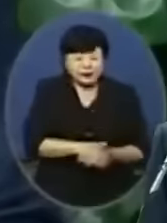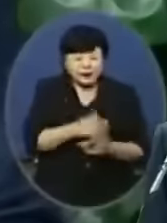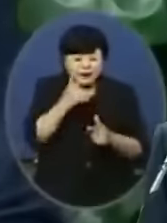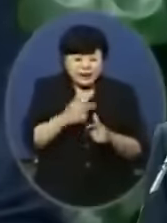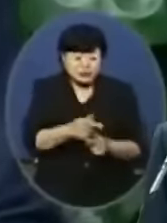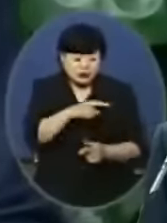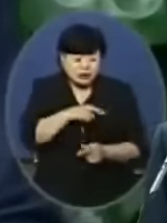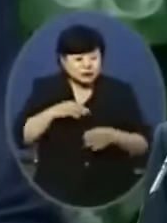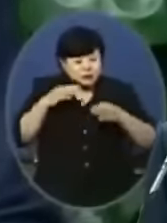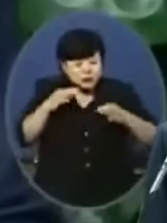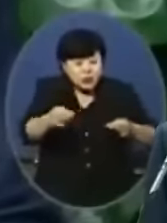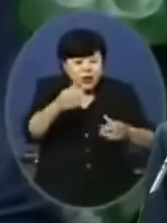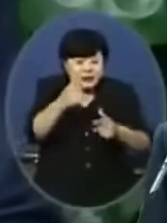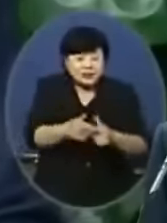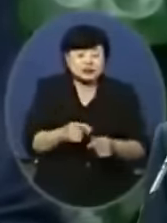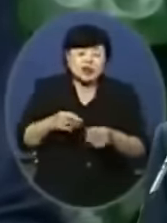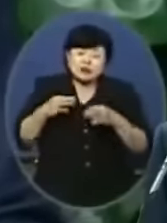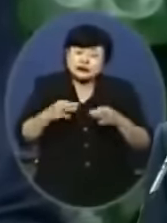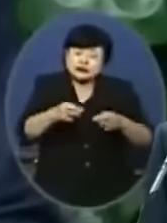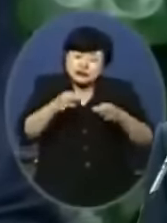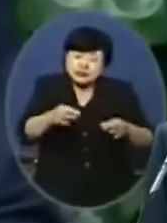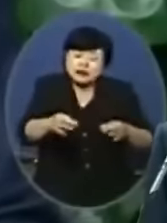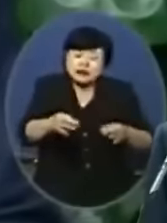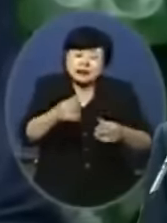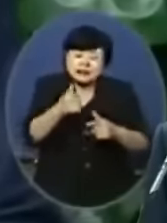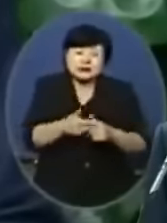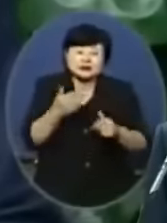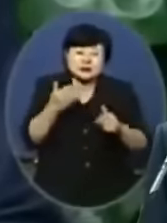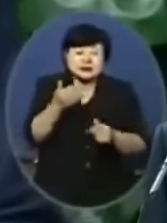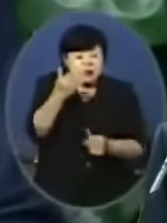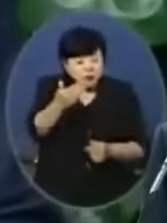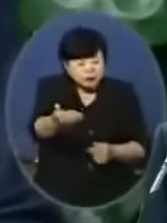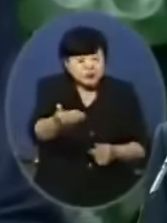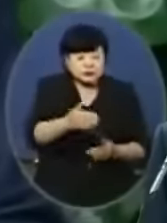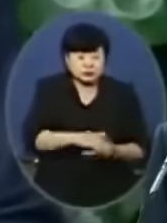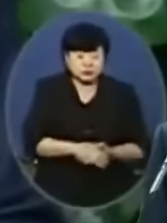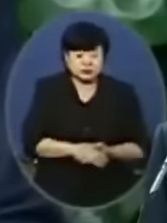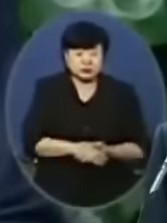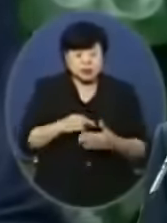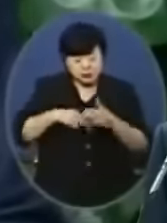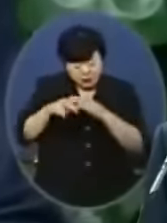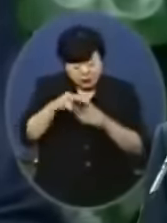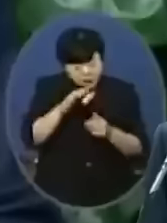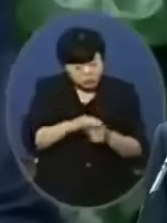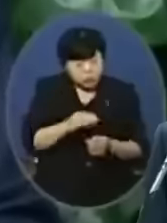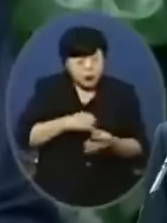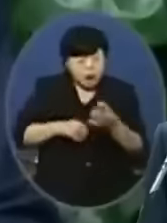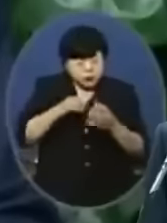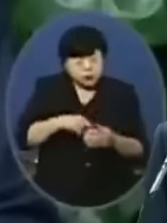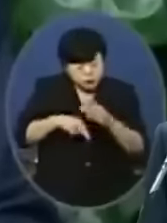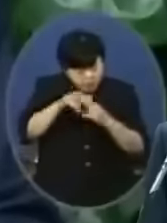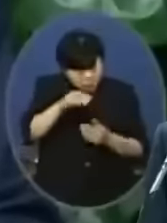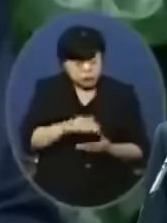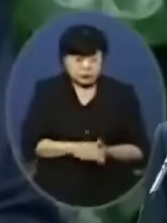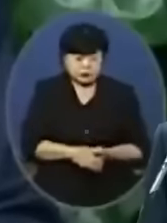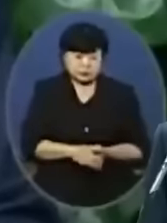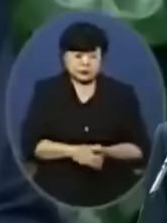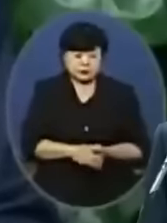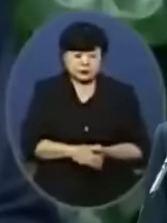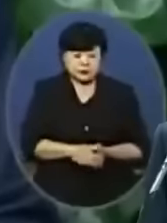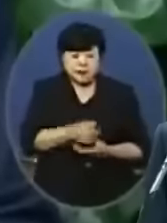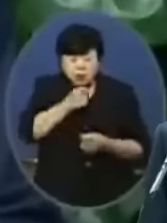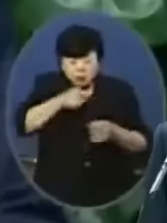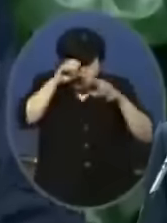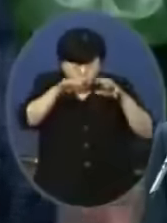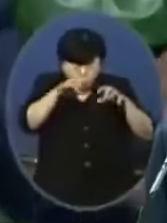예수 이름을 부르고 예수님께 부르시면 예수님이 여러분을 피하게 해줘서 광풍을 피하는 것,